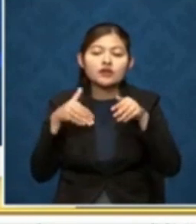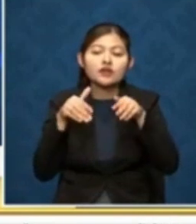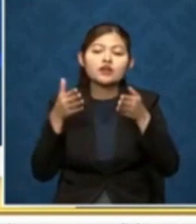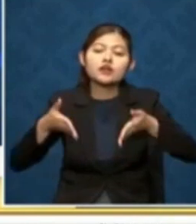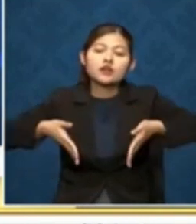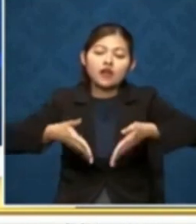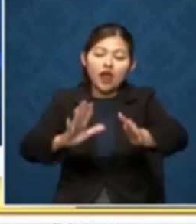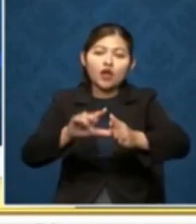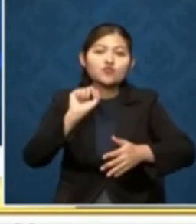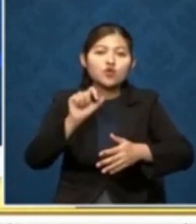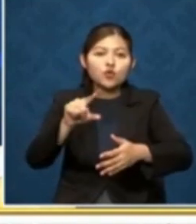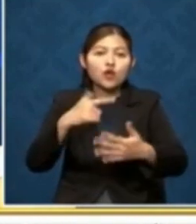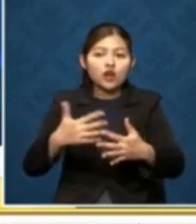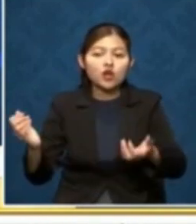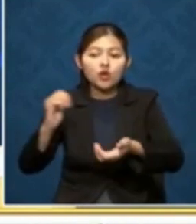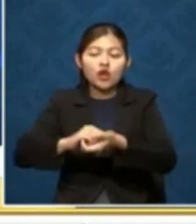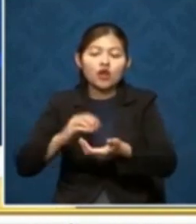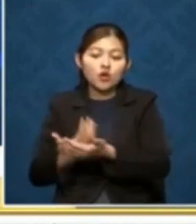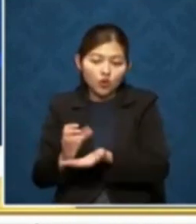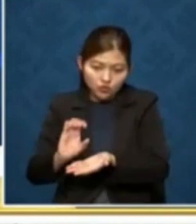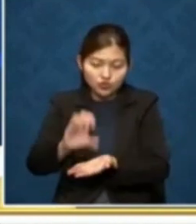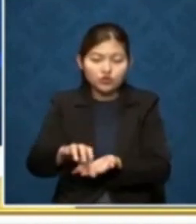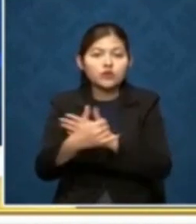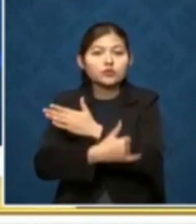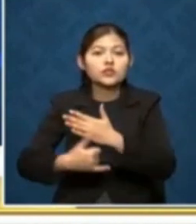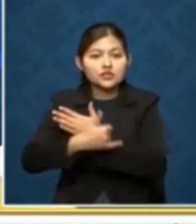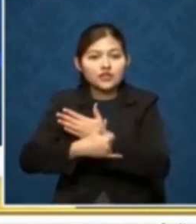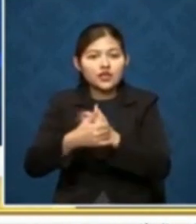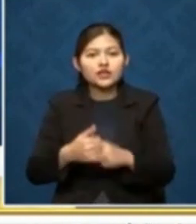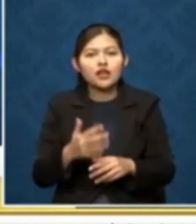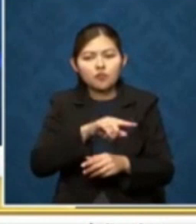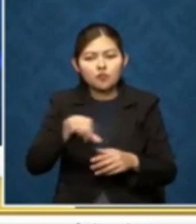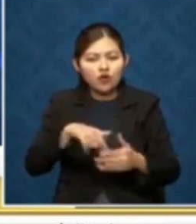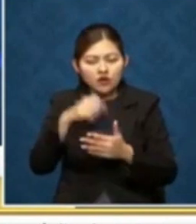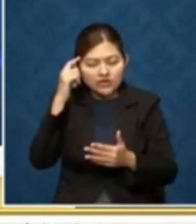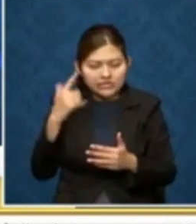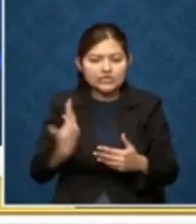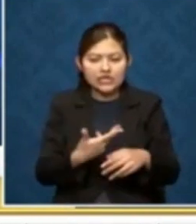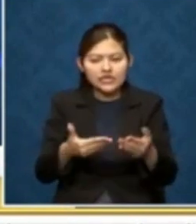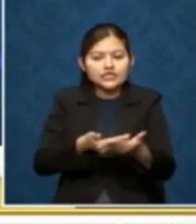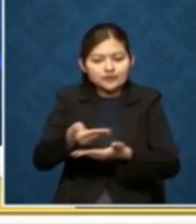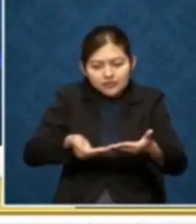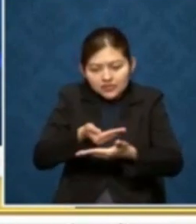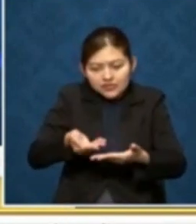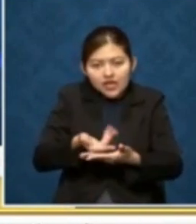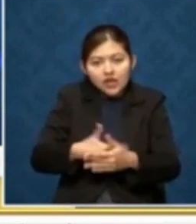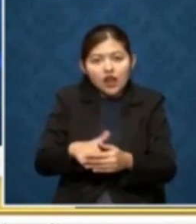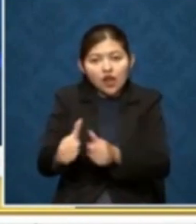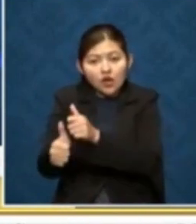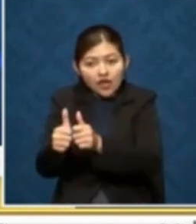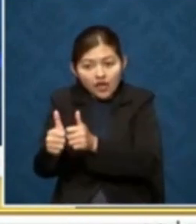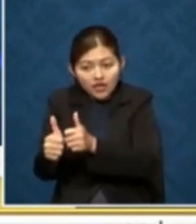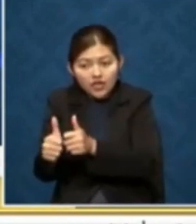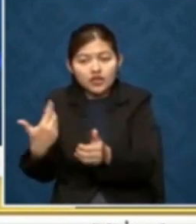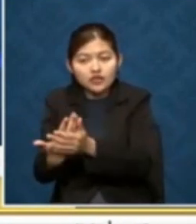ญคือมีร่วมทุนกับนักลงทุนต่างชาติสิ่งนี้ล่ะค่ะคือสิ่งที่ฉันคิดว่าเราต้องมานั่งคุยกันจริงจังว่าเราจะให้เขาประมูลระยะเวล